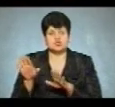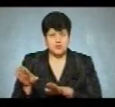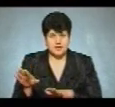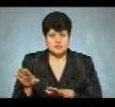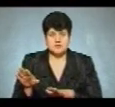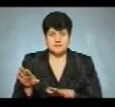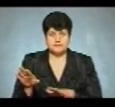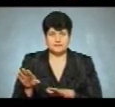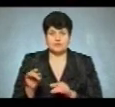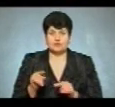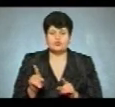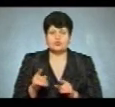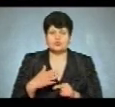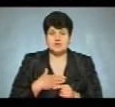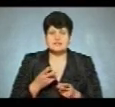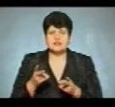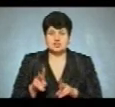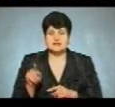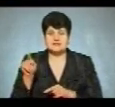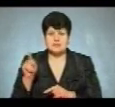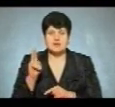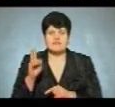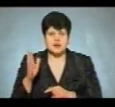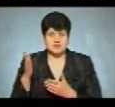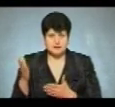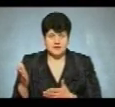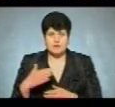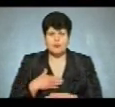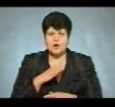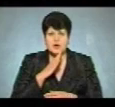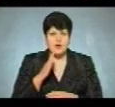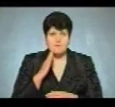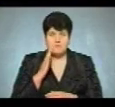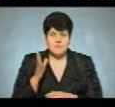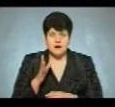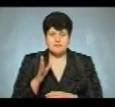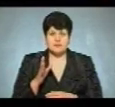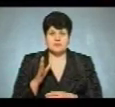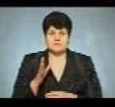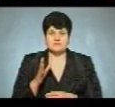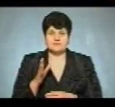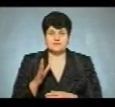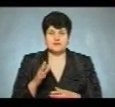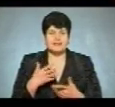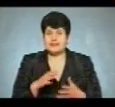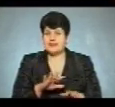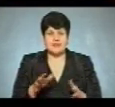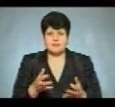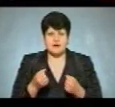що в нас там лишилась квартира. Моя мама не брала російський, я його називаю кримський